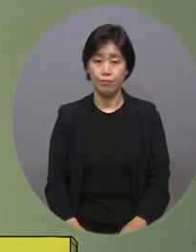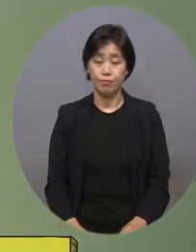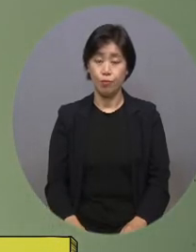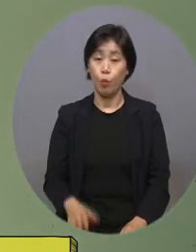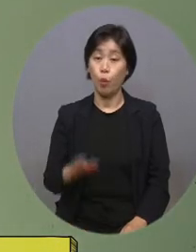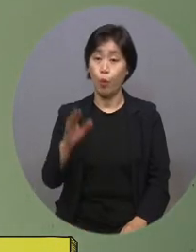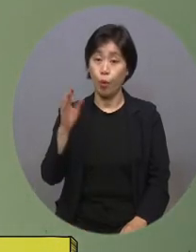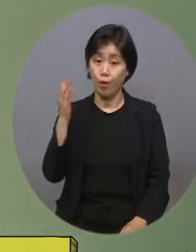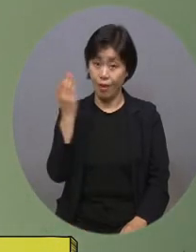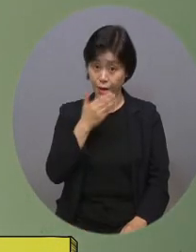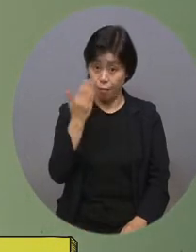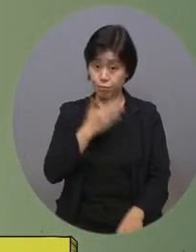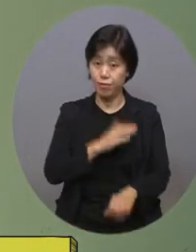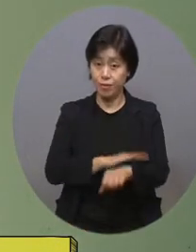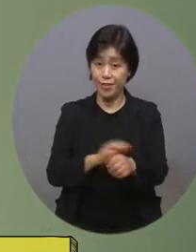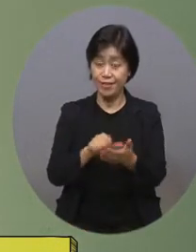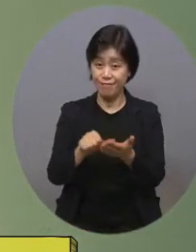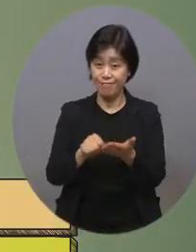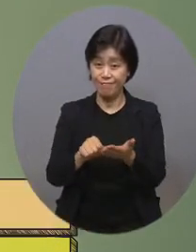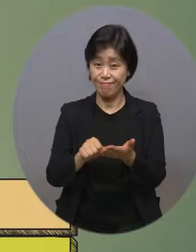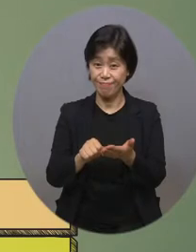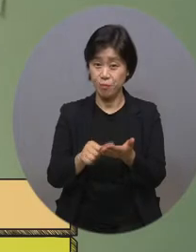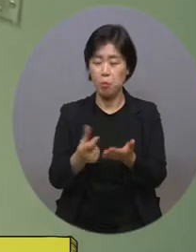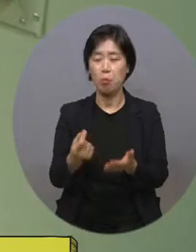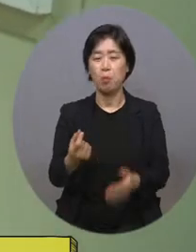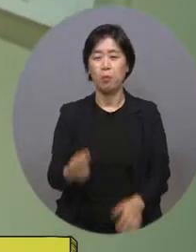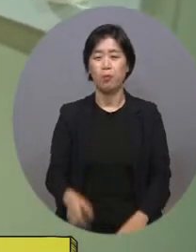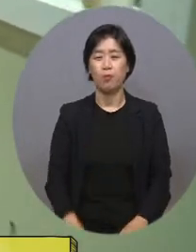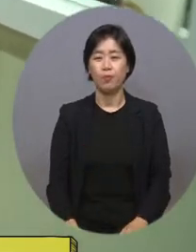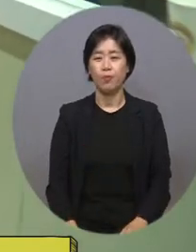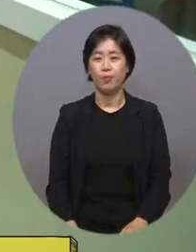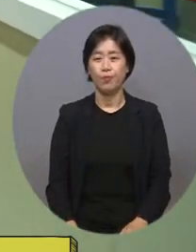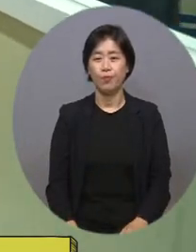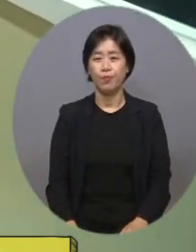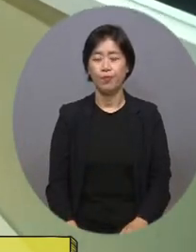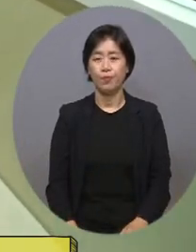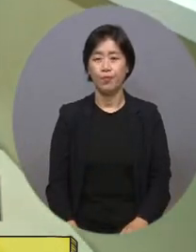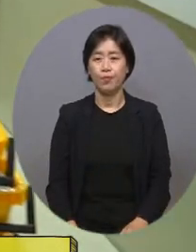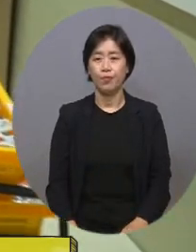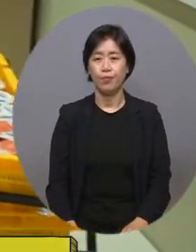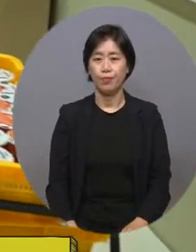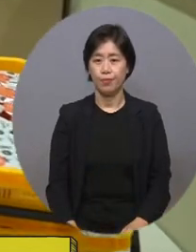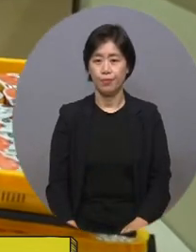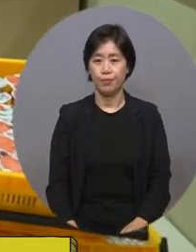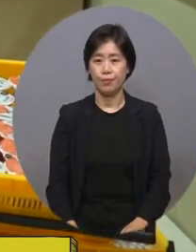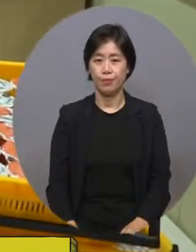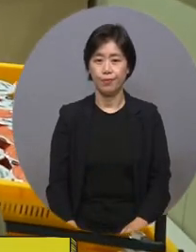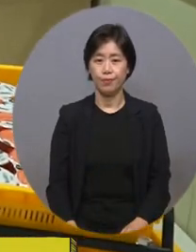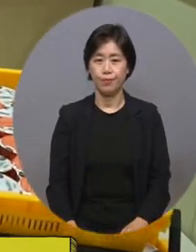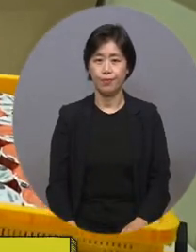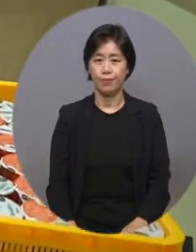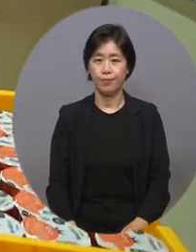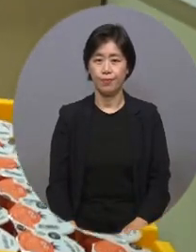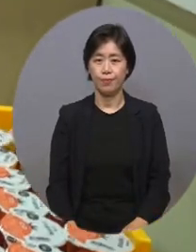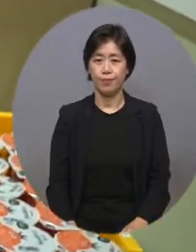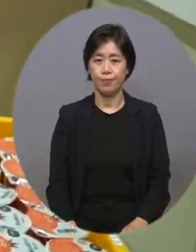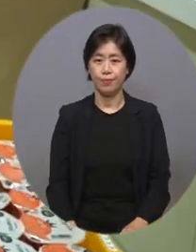아, 그렇게 하면 또 바로 지워지네요. 네. 그러면 이렇게 제가 또 바로 해놨어요.